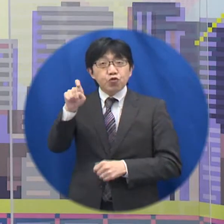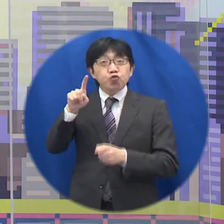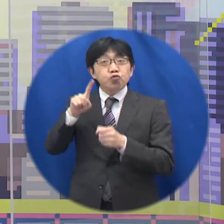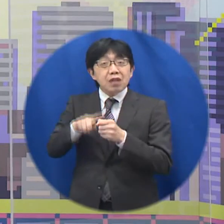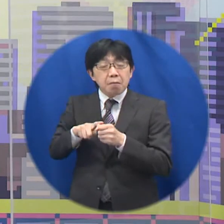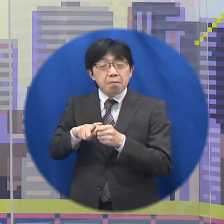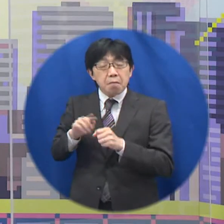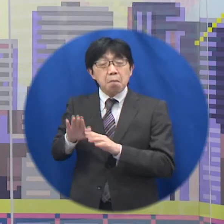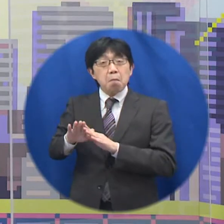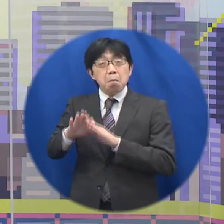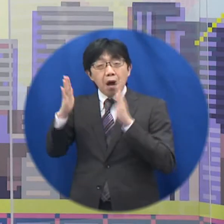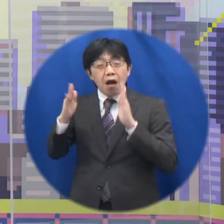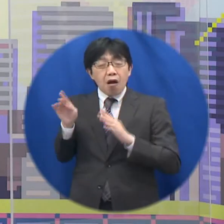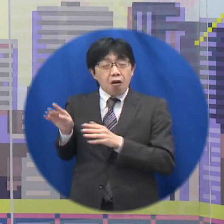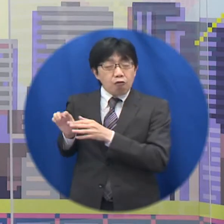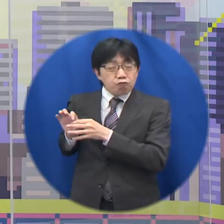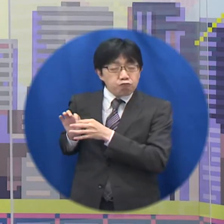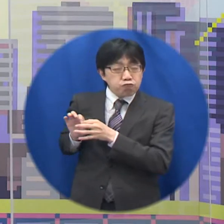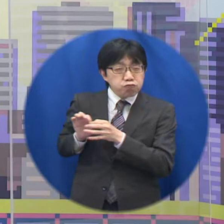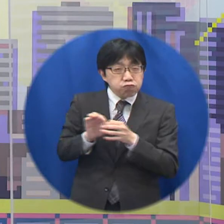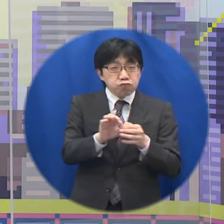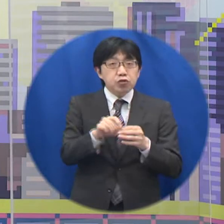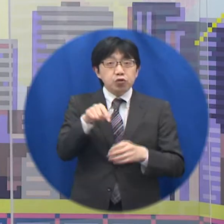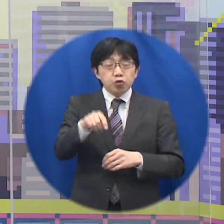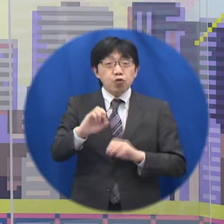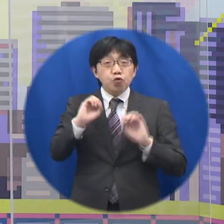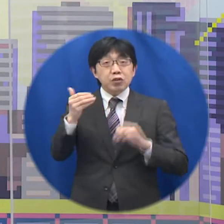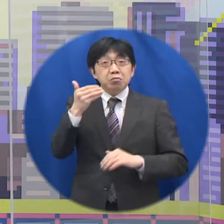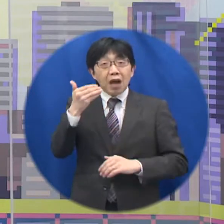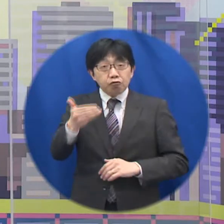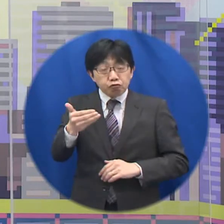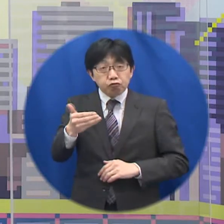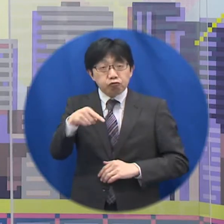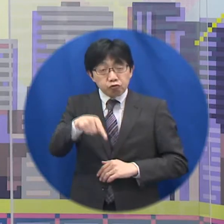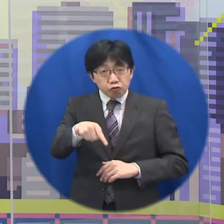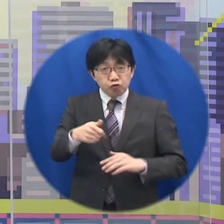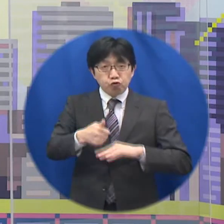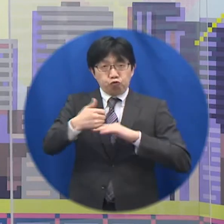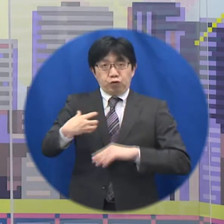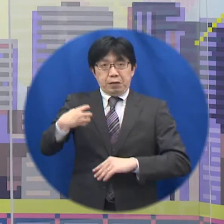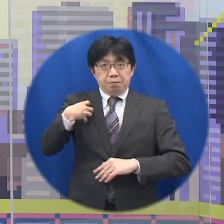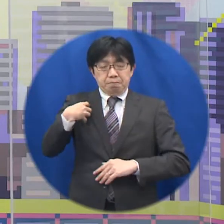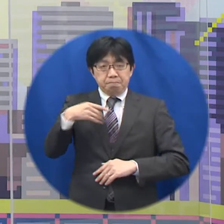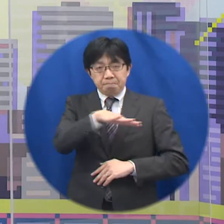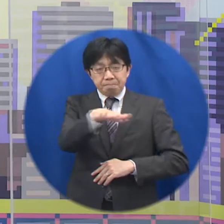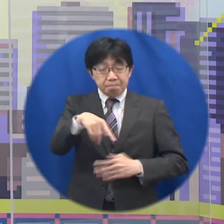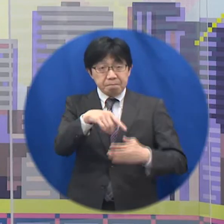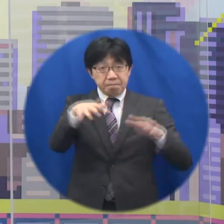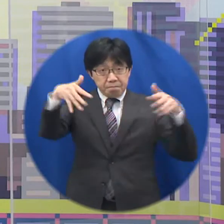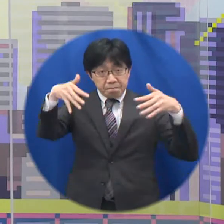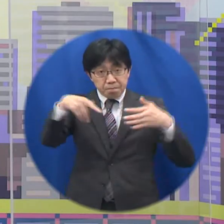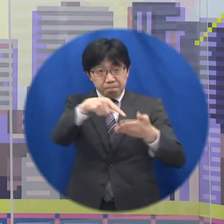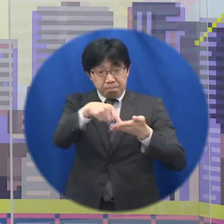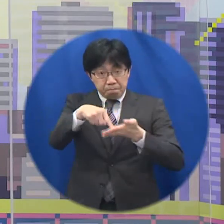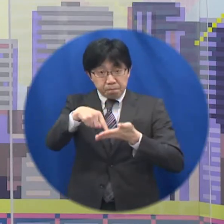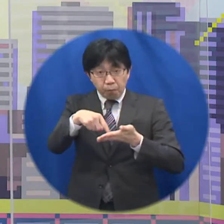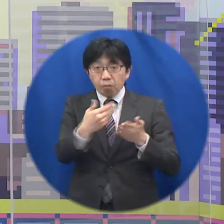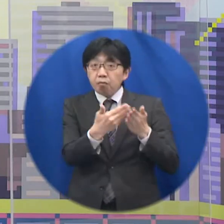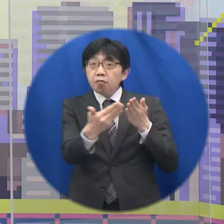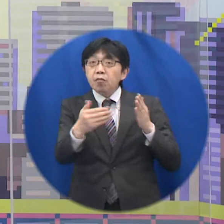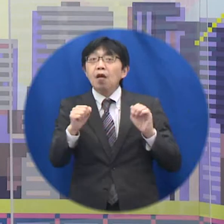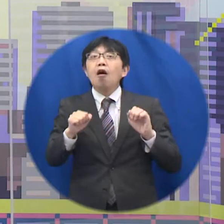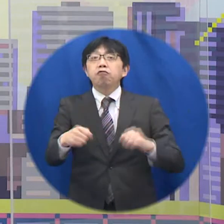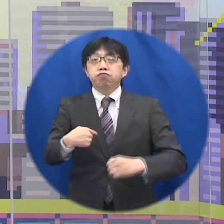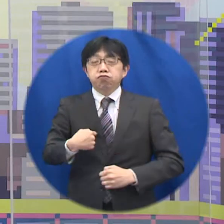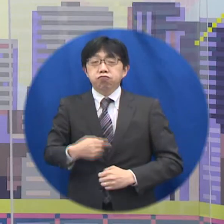開催されている豊島区主催の公募による美術展です。 はい、 毎年3月に開催しておりま